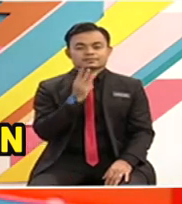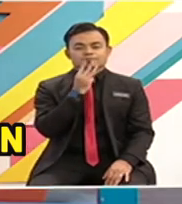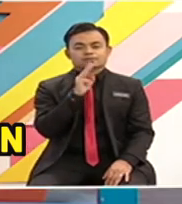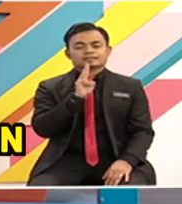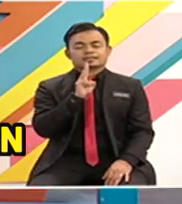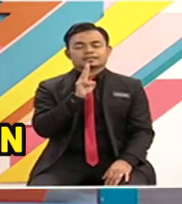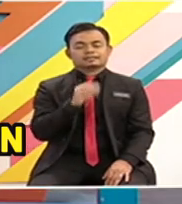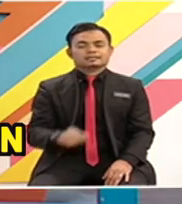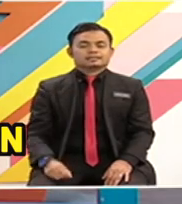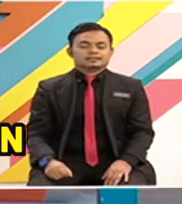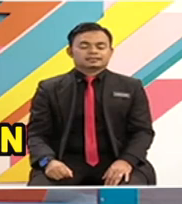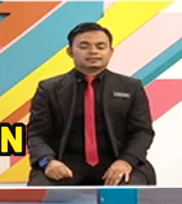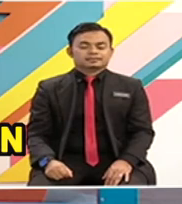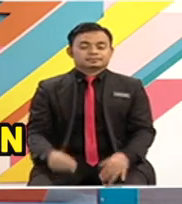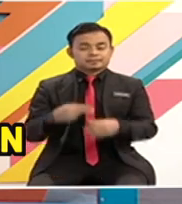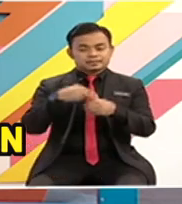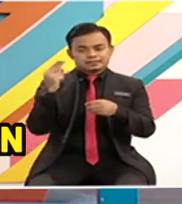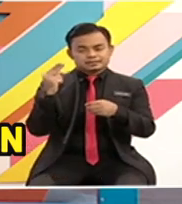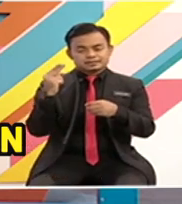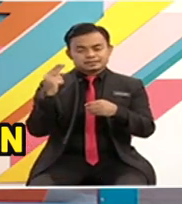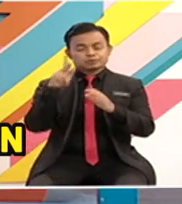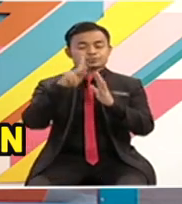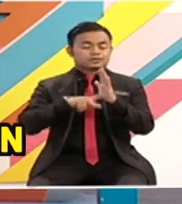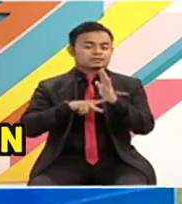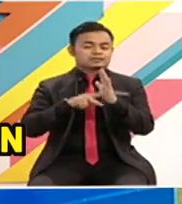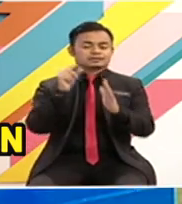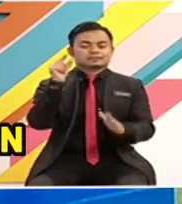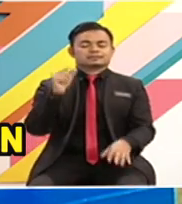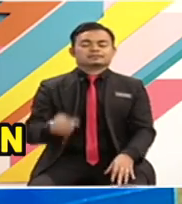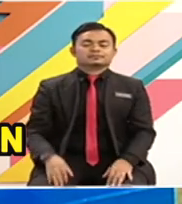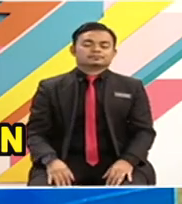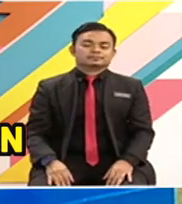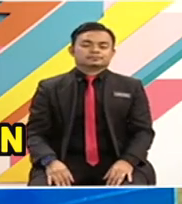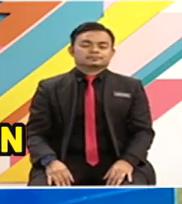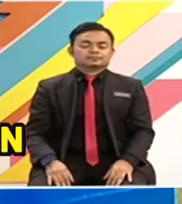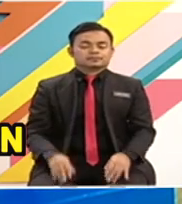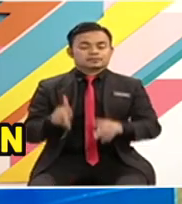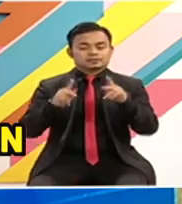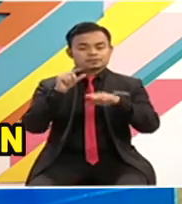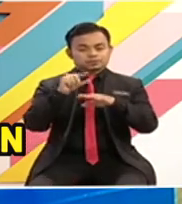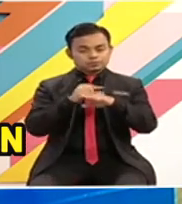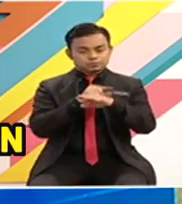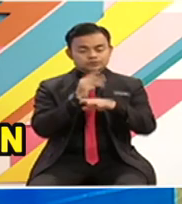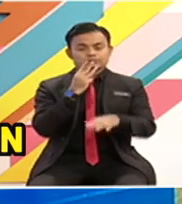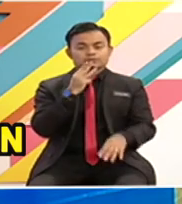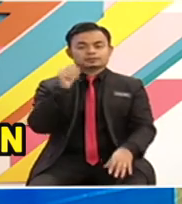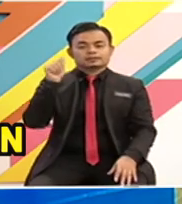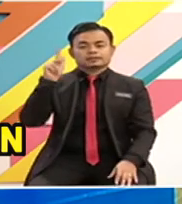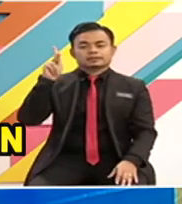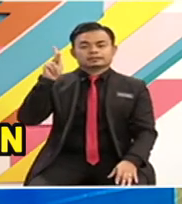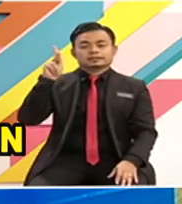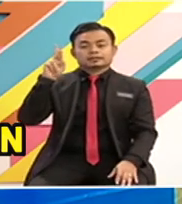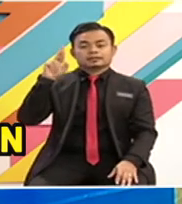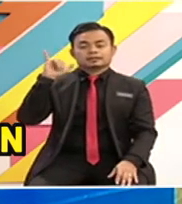tetapi warteg ada hasilnya nanti tak berapa Menarik lah oh ya sebab bila kita Gunawan akrilik dan juga minyak silikon ini ya nanti